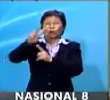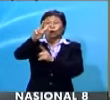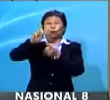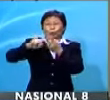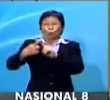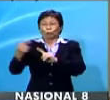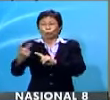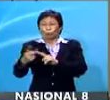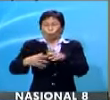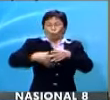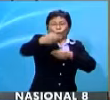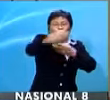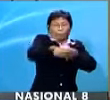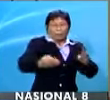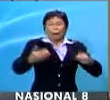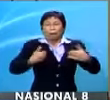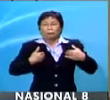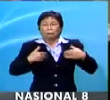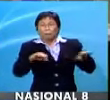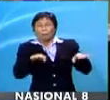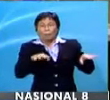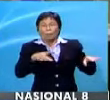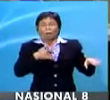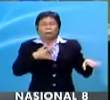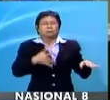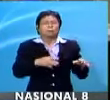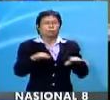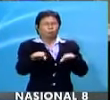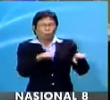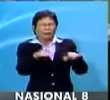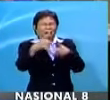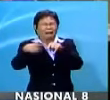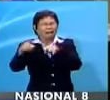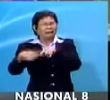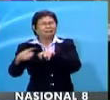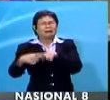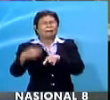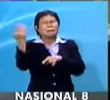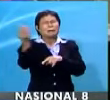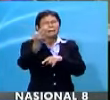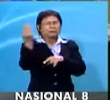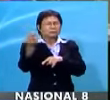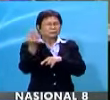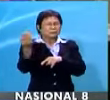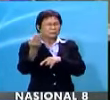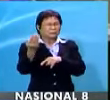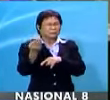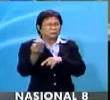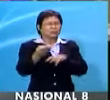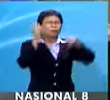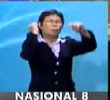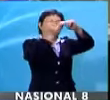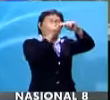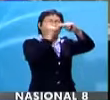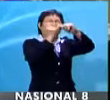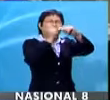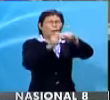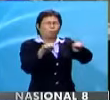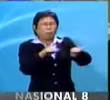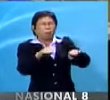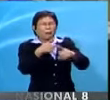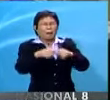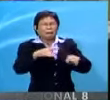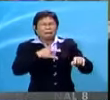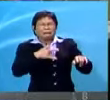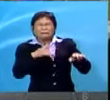biliklah kami masing-masing kataaran tak goyang dia lain sikitlah Biasa memang gegaratuction sebelum ni tapi yang